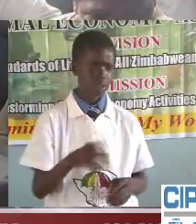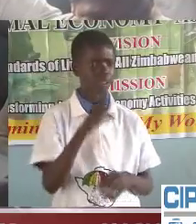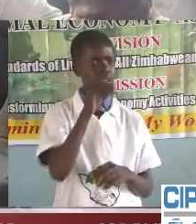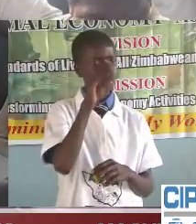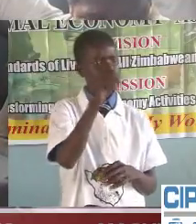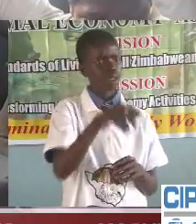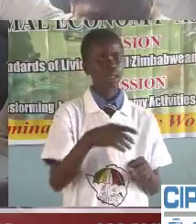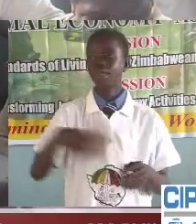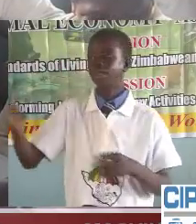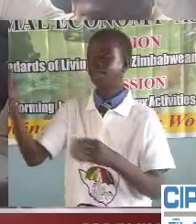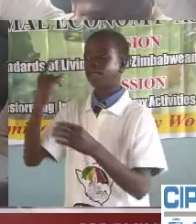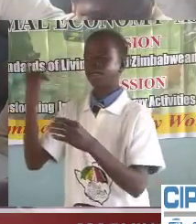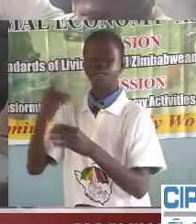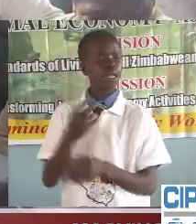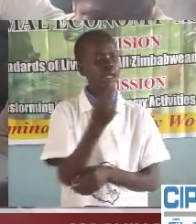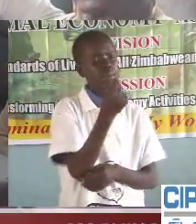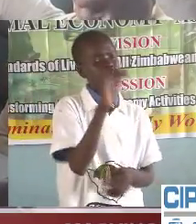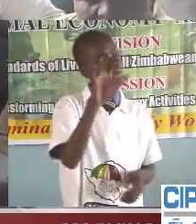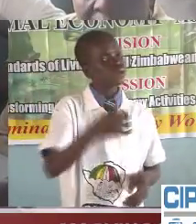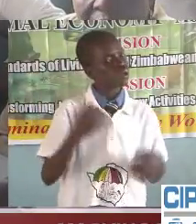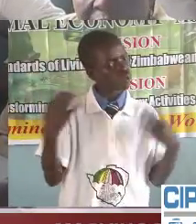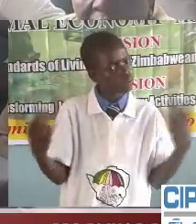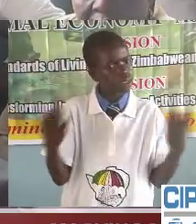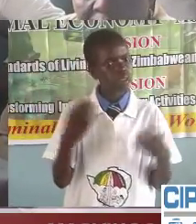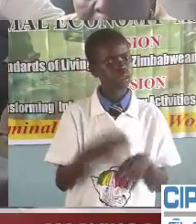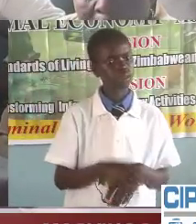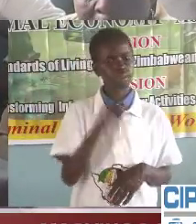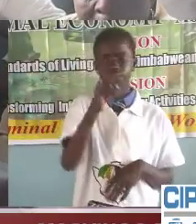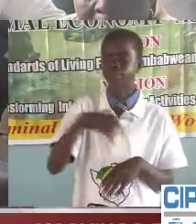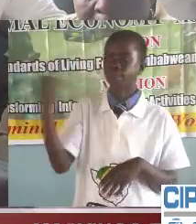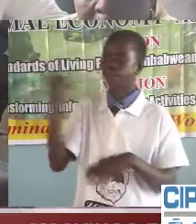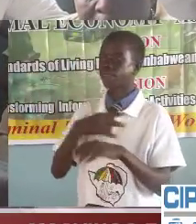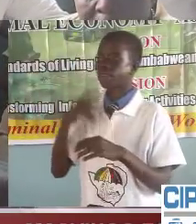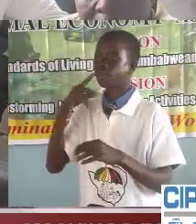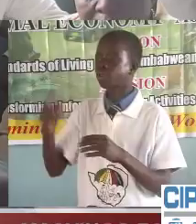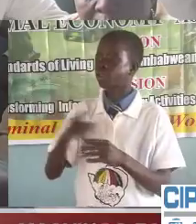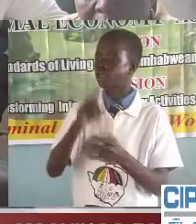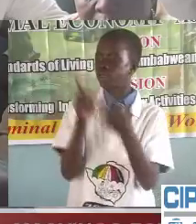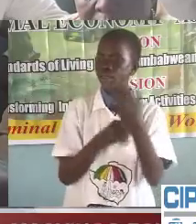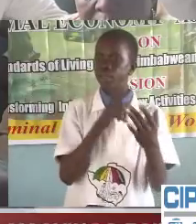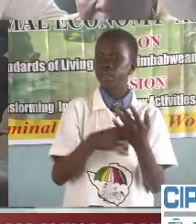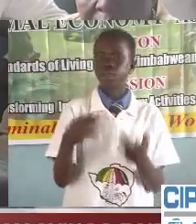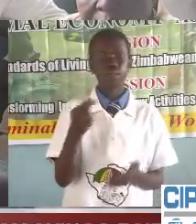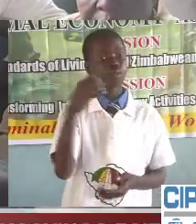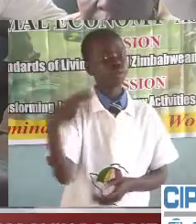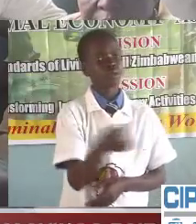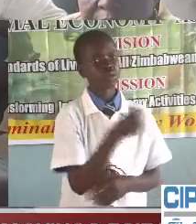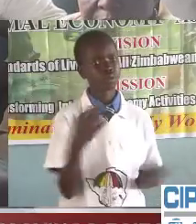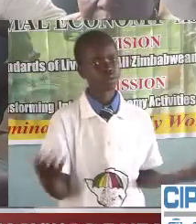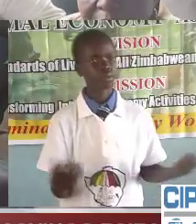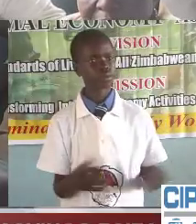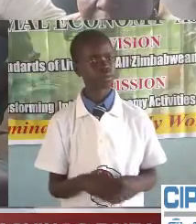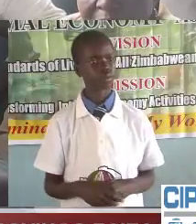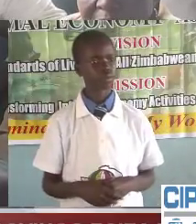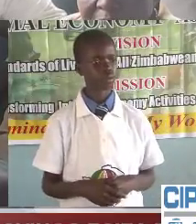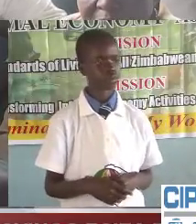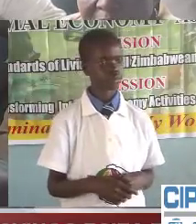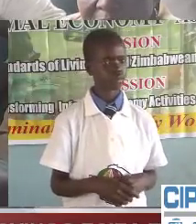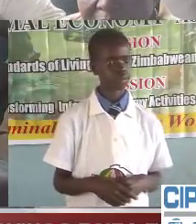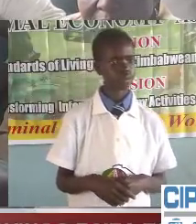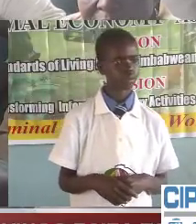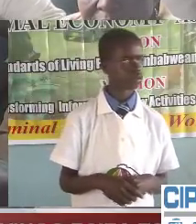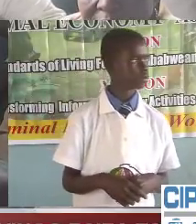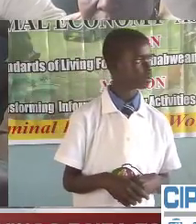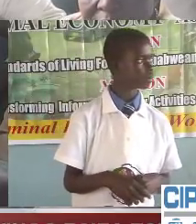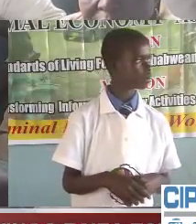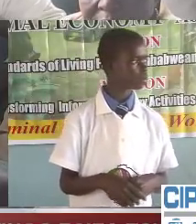change zvinenge zvichitiudza isu. Kutamba nhodo kwamuri kutiudza uku. Tiudzei kuti simba renyu rinombobva kupi?